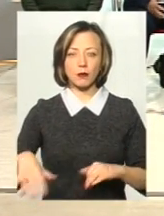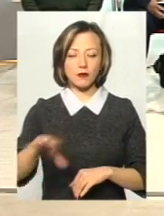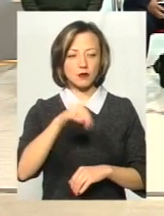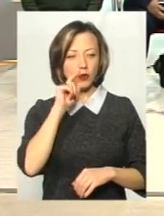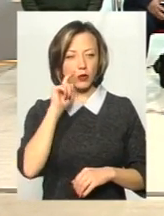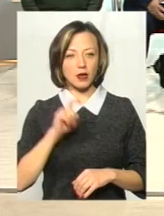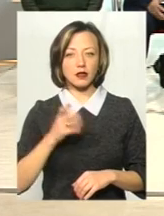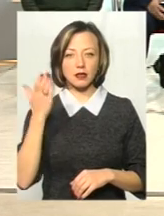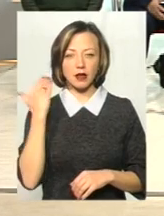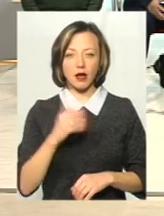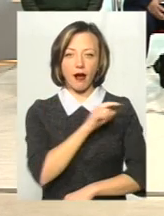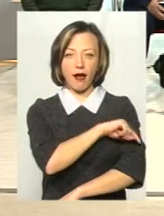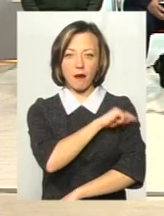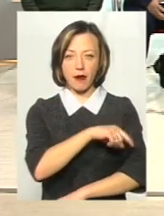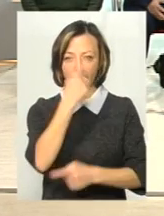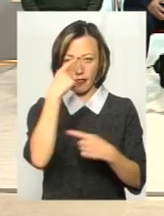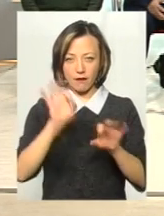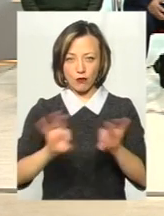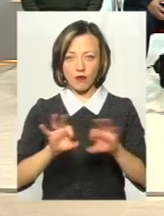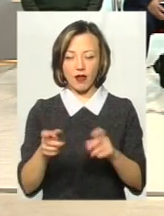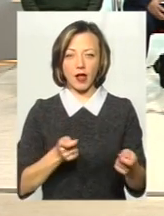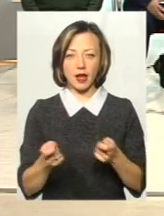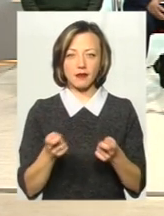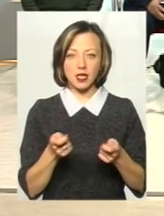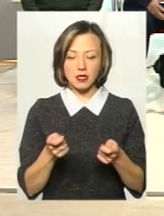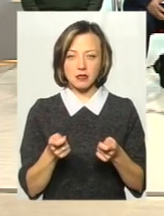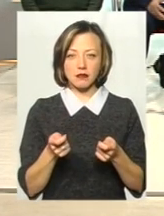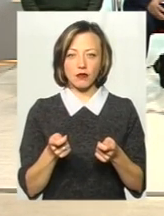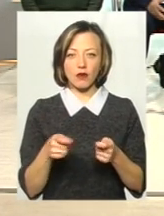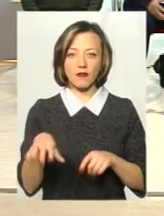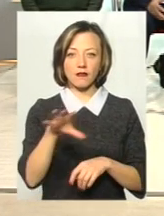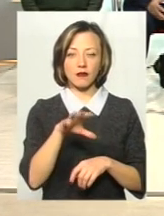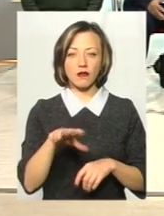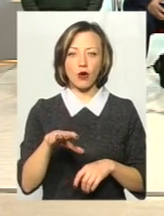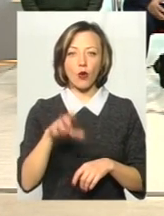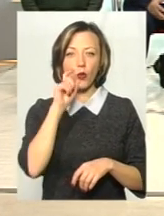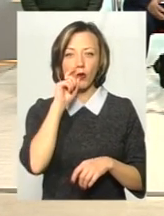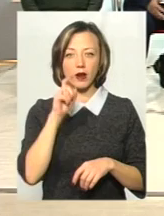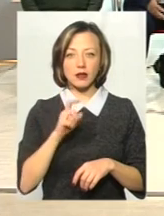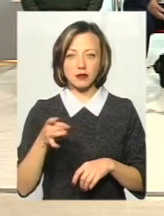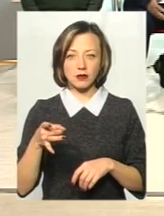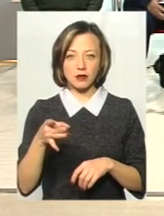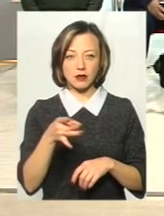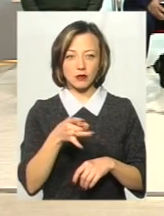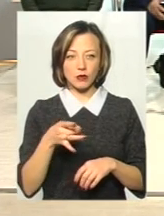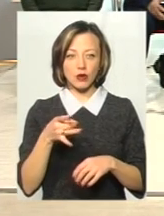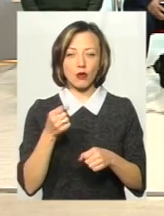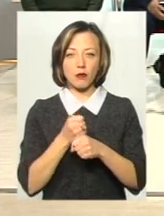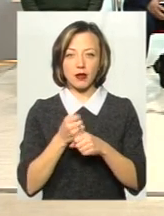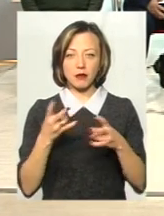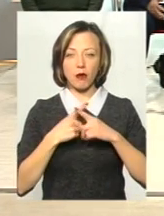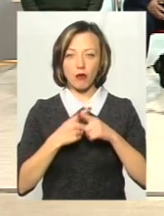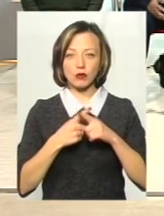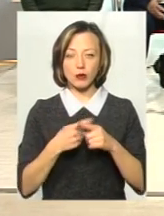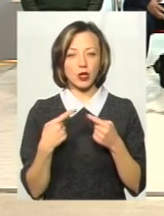Безперечно, на той час КГБ інформувало тодішнє керівництво ще Української Республіки про те, що треба робити певні поступки, тому